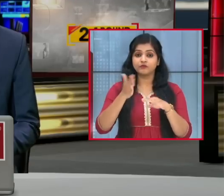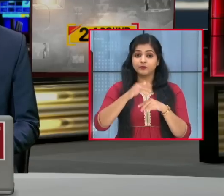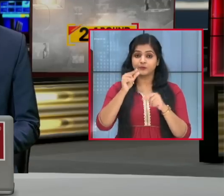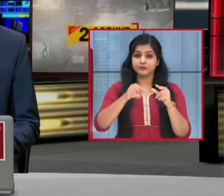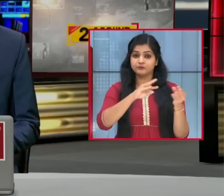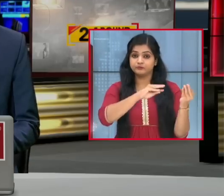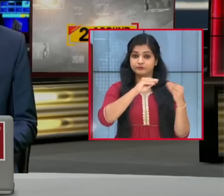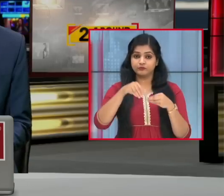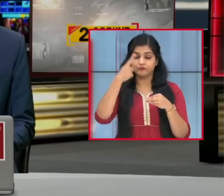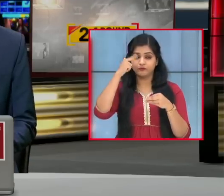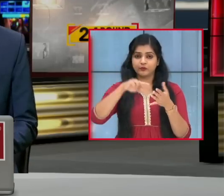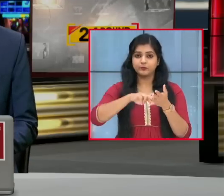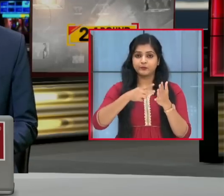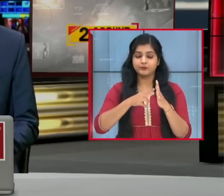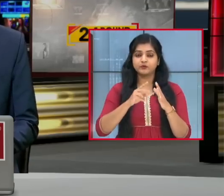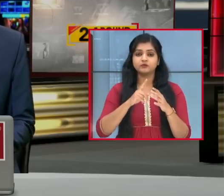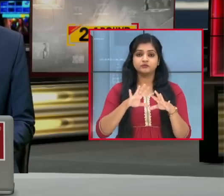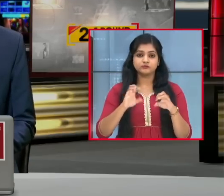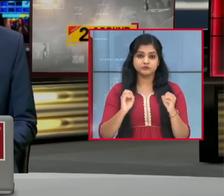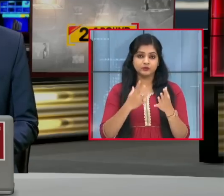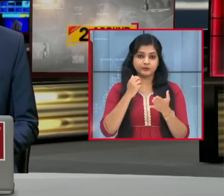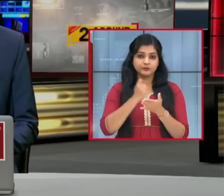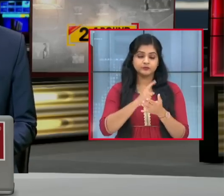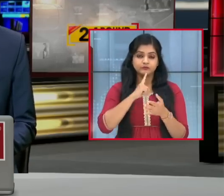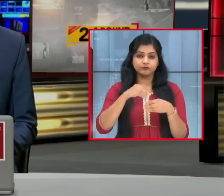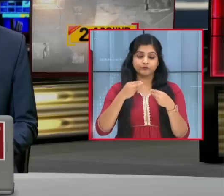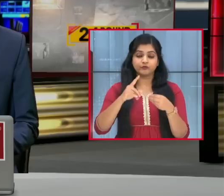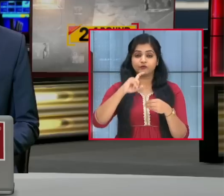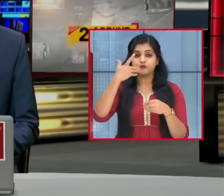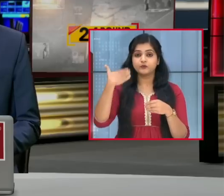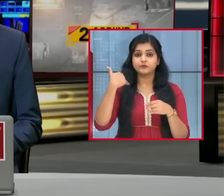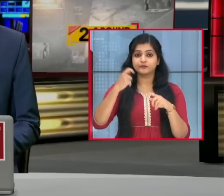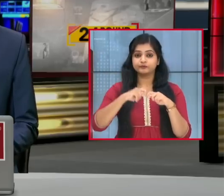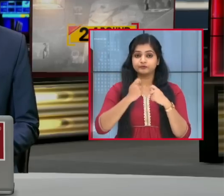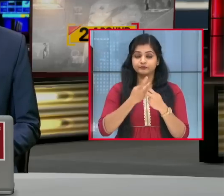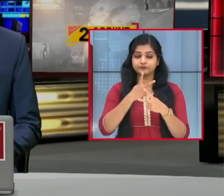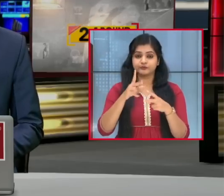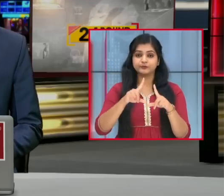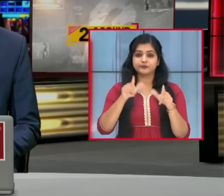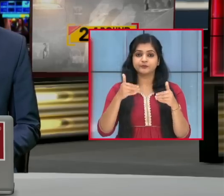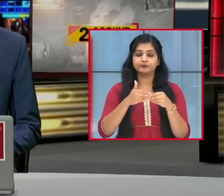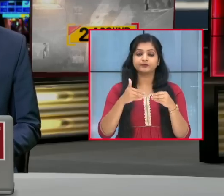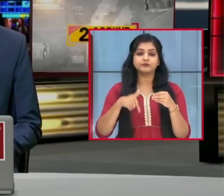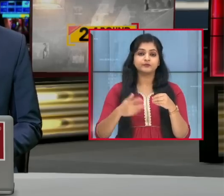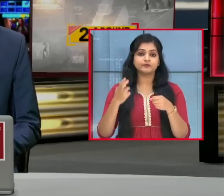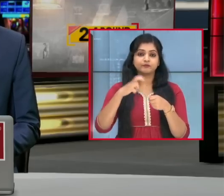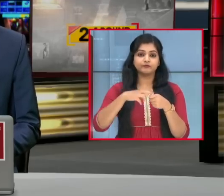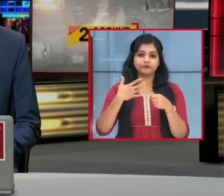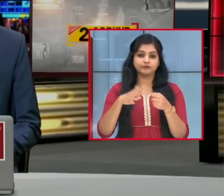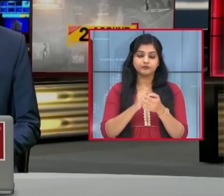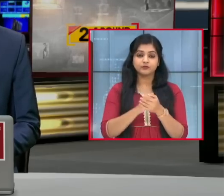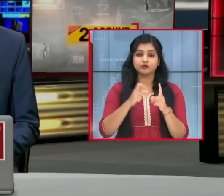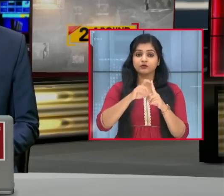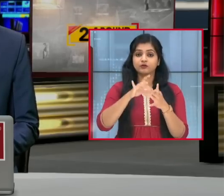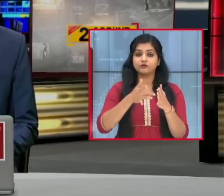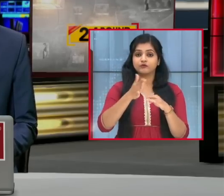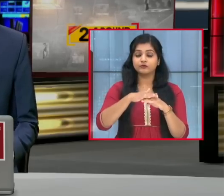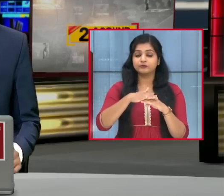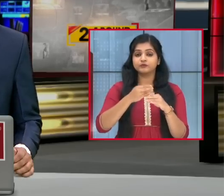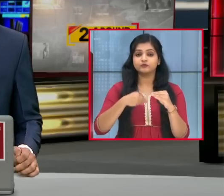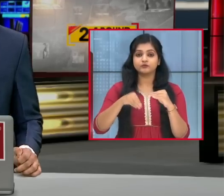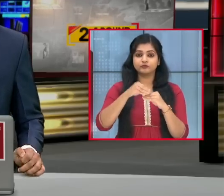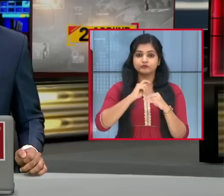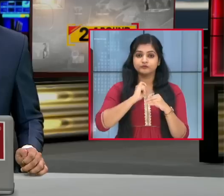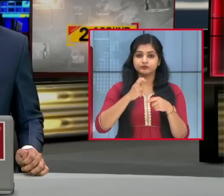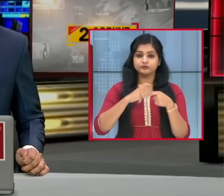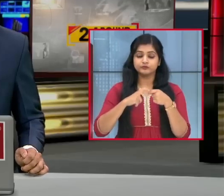തയ്യാറാക്കാൻ നിർദ്ദേശം നൽകി. വിദേശകാര്യമന്ത്രി എസ് ജയശങ്കർ ഉൾപ്പെടെയുള്ള നേതാക്കൾ യോഗത്തിൽ പങ്കെടുത്തു. ആർ രാധാകൃഷ്ണൻ നൽകും ഡൽഹിയിൽ നിന്നും കൂടുതൽ വിവരങ്ങൾ. ആർ കെ,